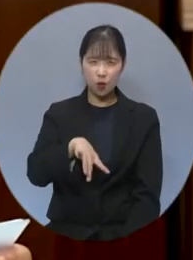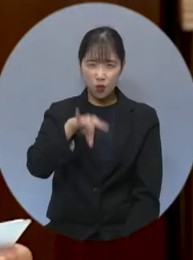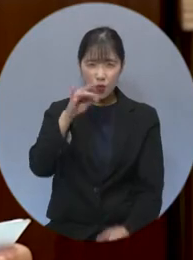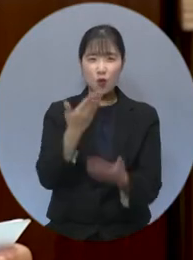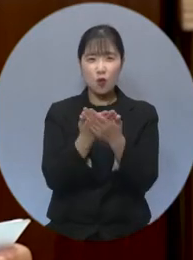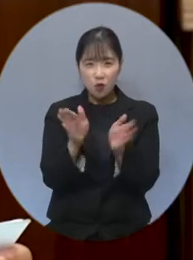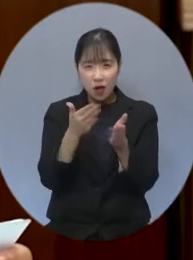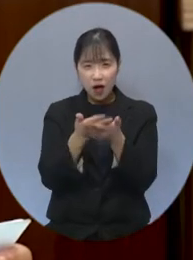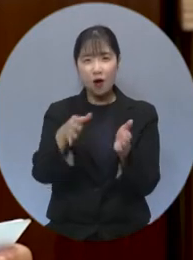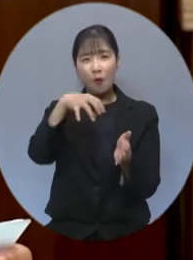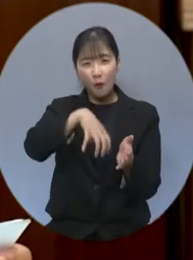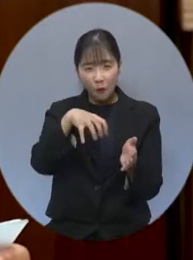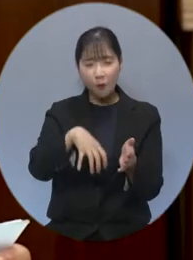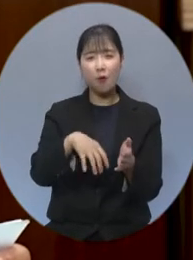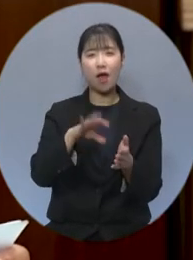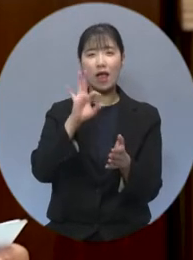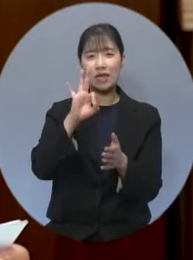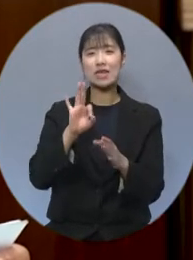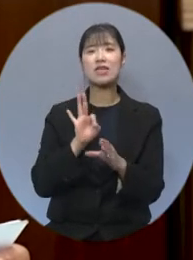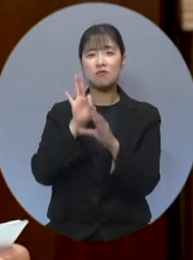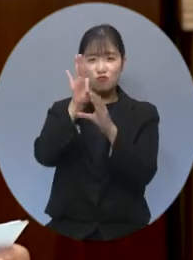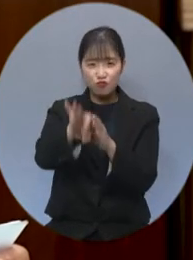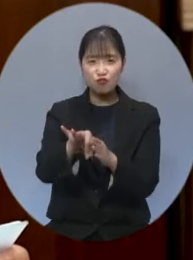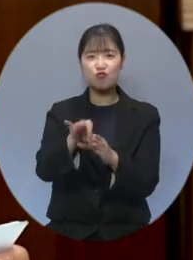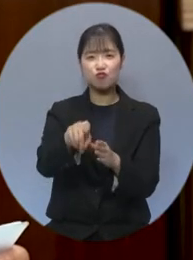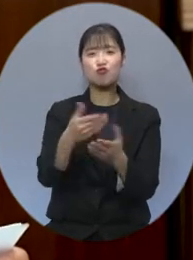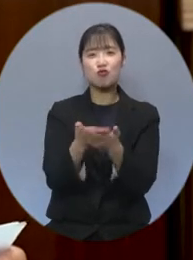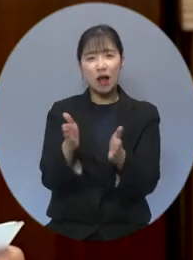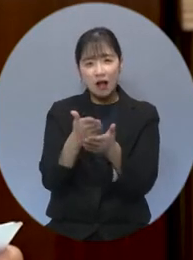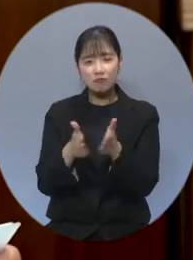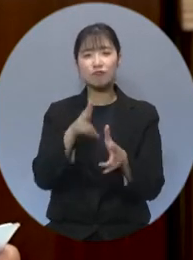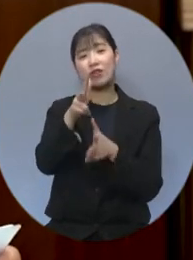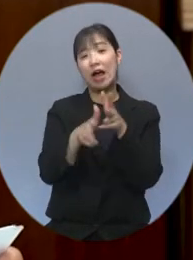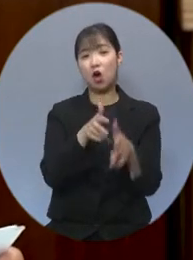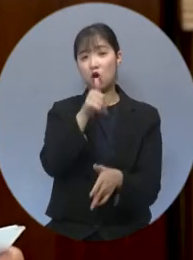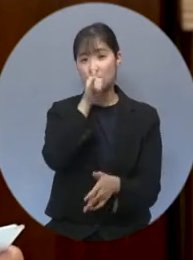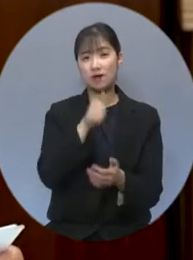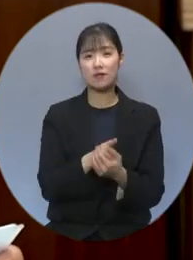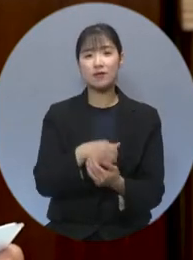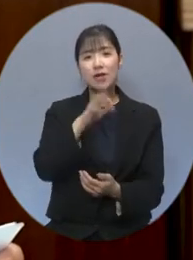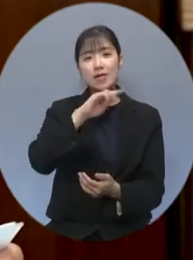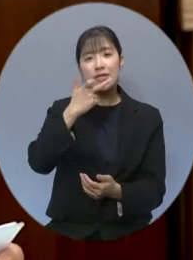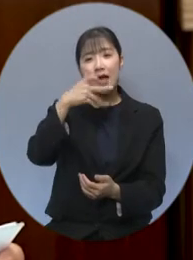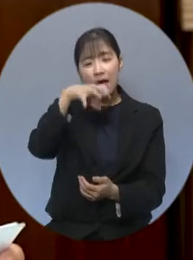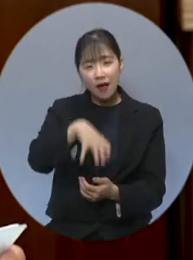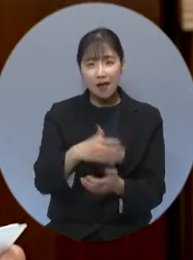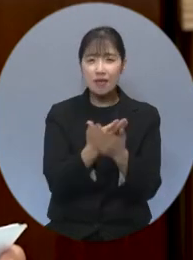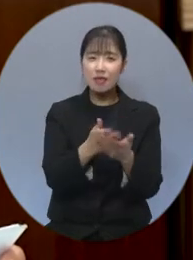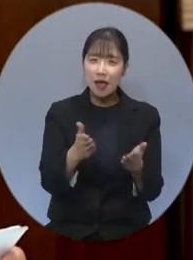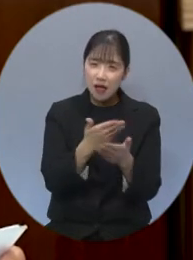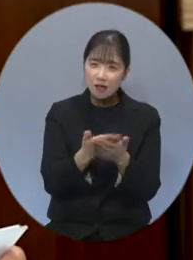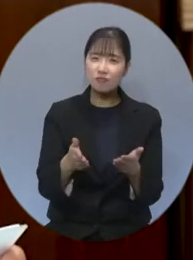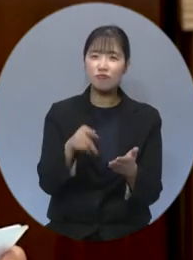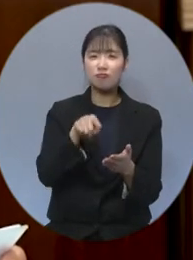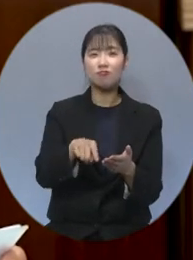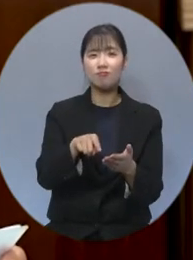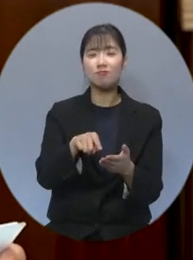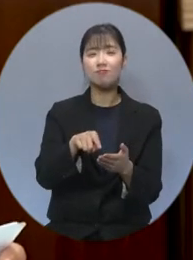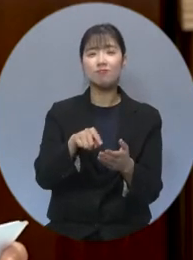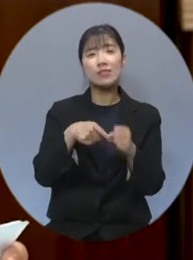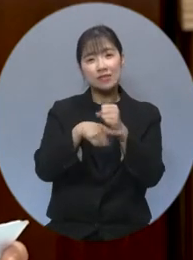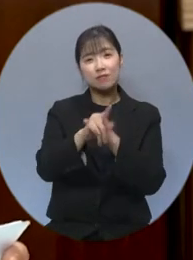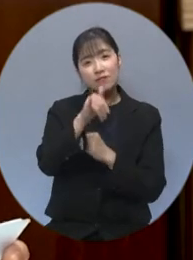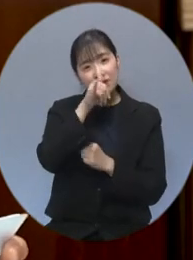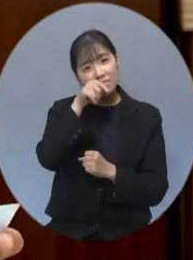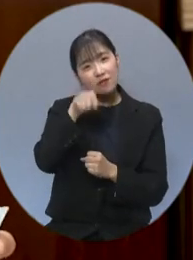기부 곳간이라는 그 나눔 사업을 실천하고 계시더라고요. 그 익산의 그 나눔과 연대의 상징이 되어 있는데